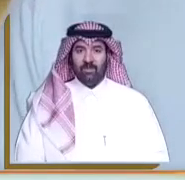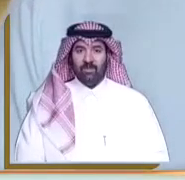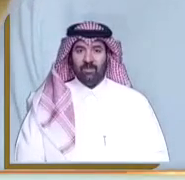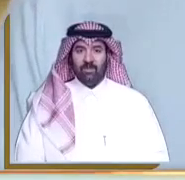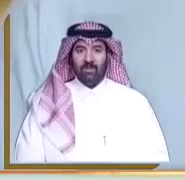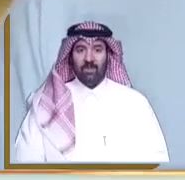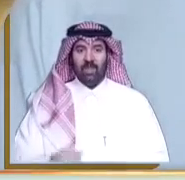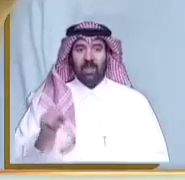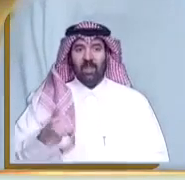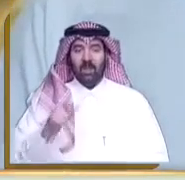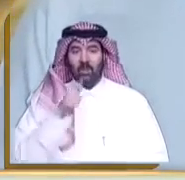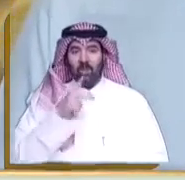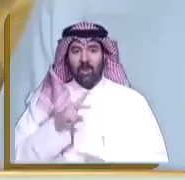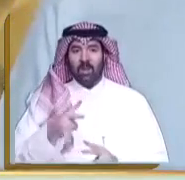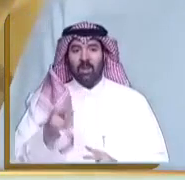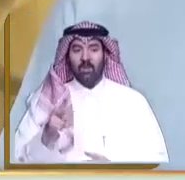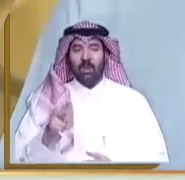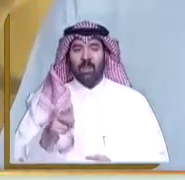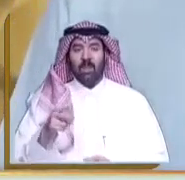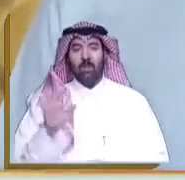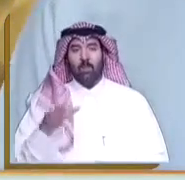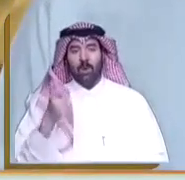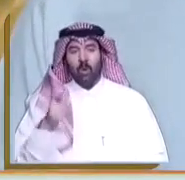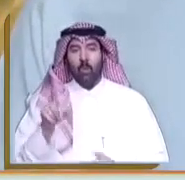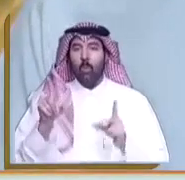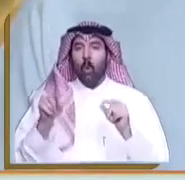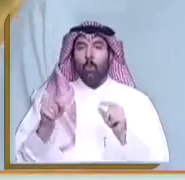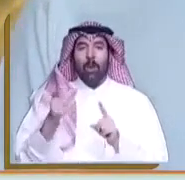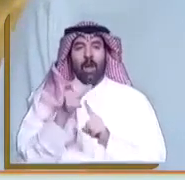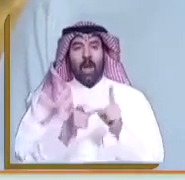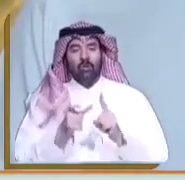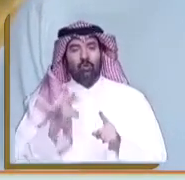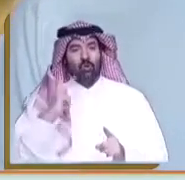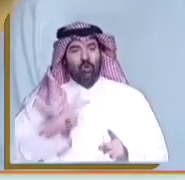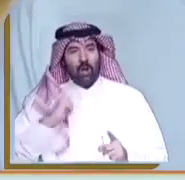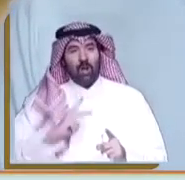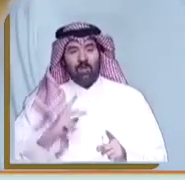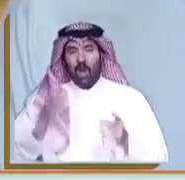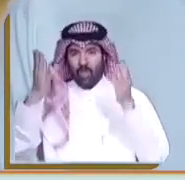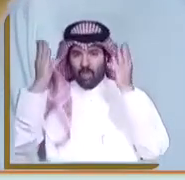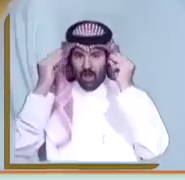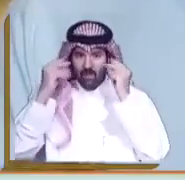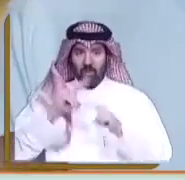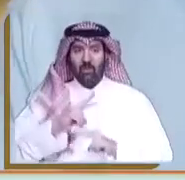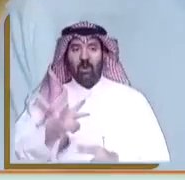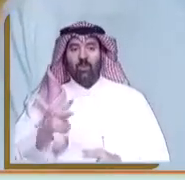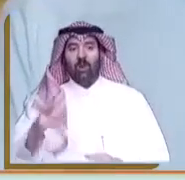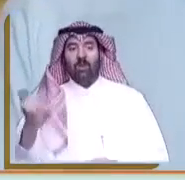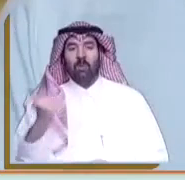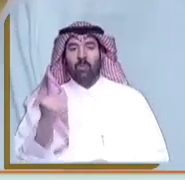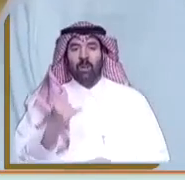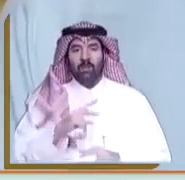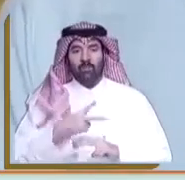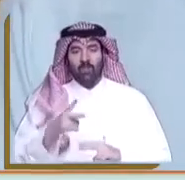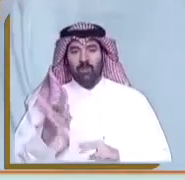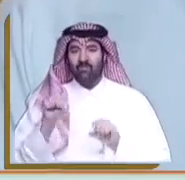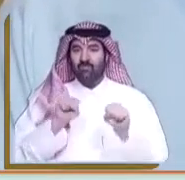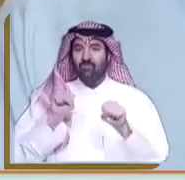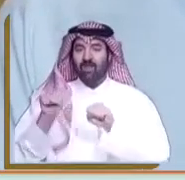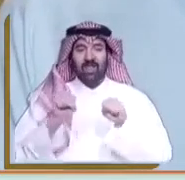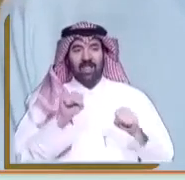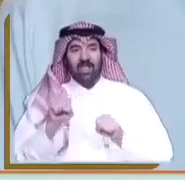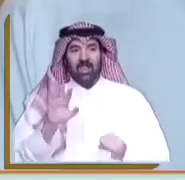طبعا نحن نتحدث عن الحقيقة أعلام من هذا المجال الثقافي بشكل عام، وكل حسب